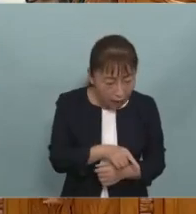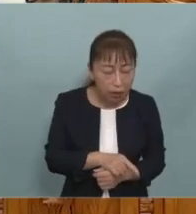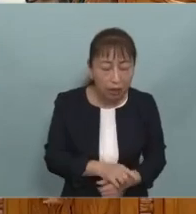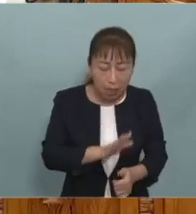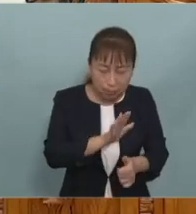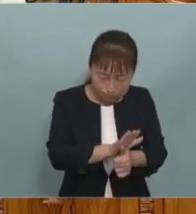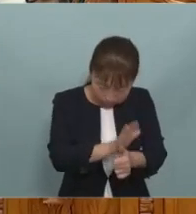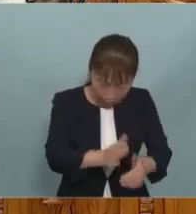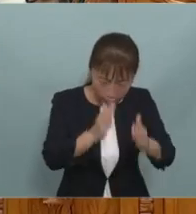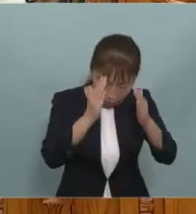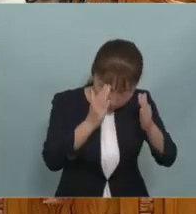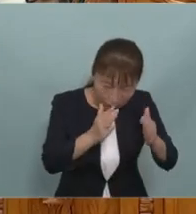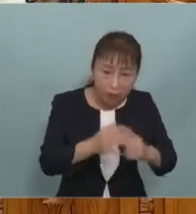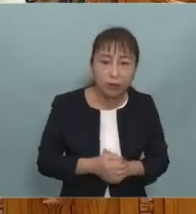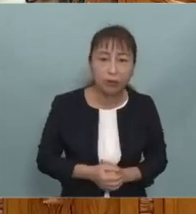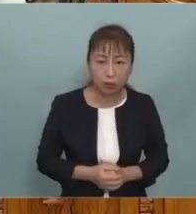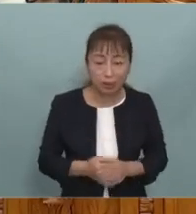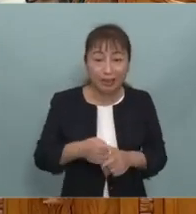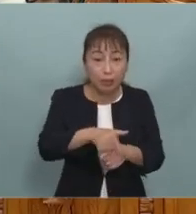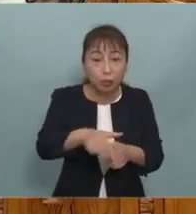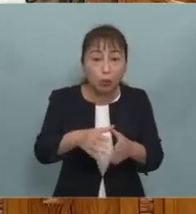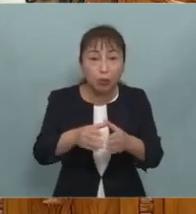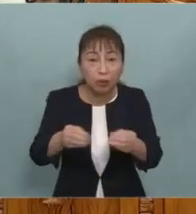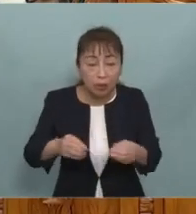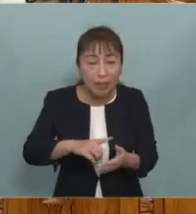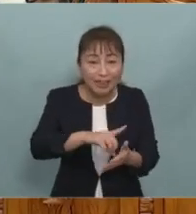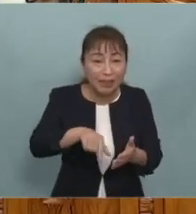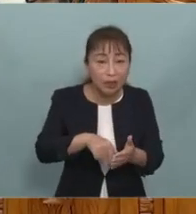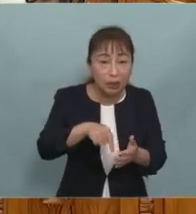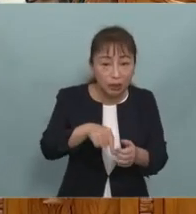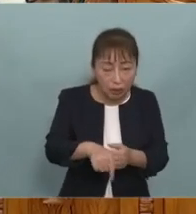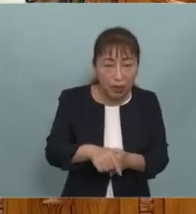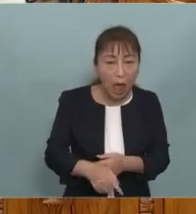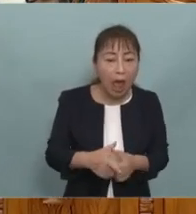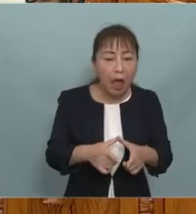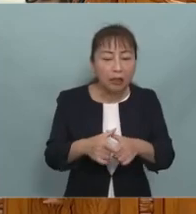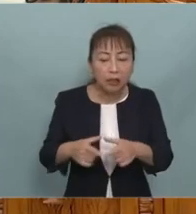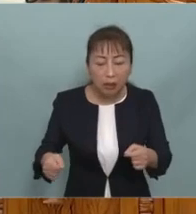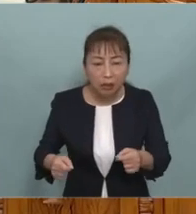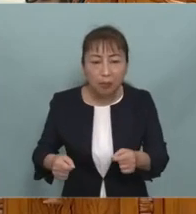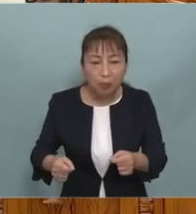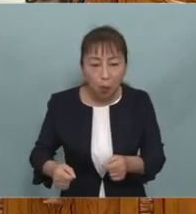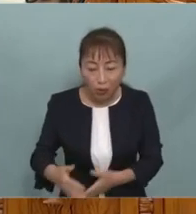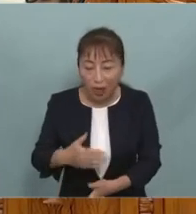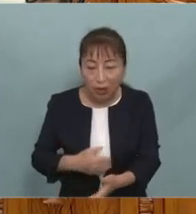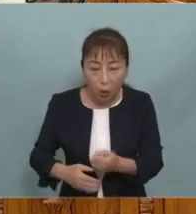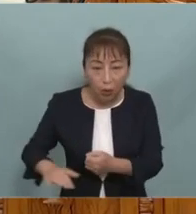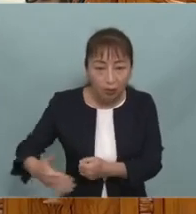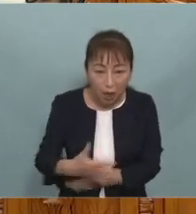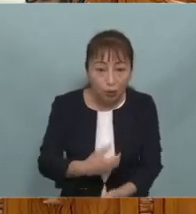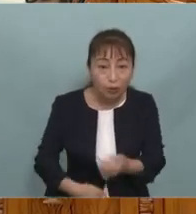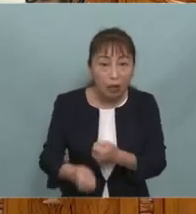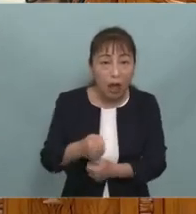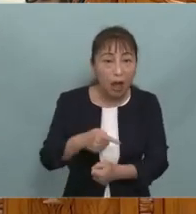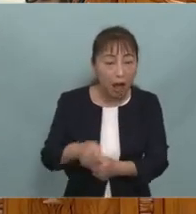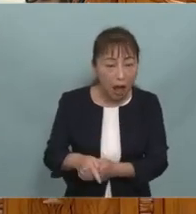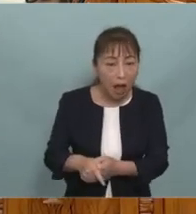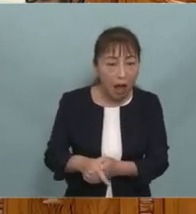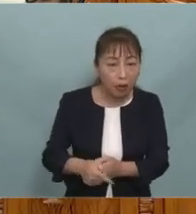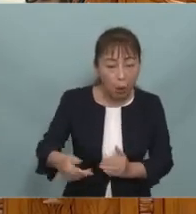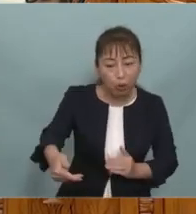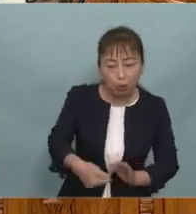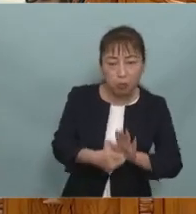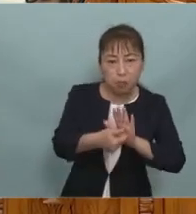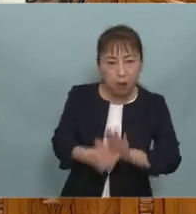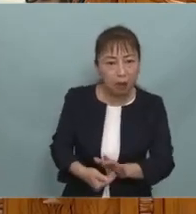一部の国地域による日本産水産物の輸入停止に対し岸田政権での取り組みを